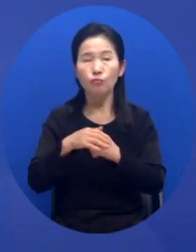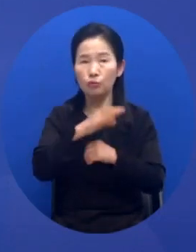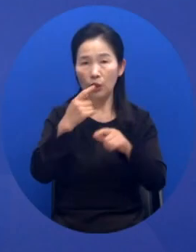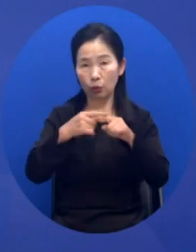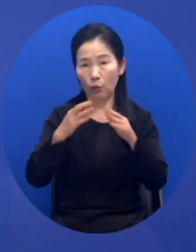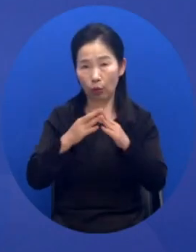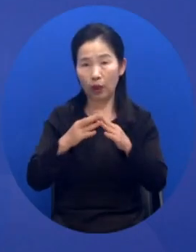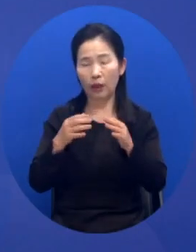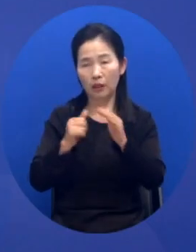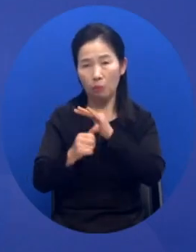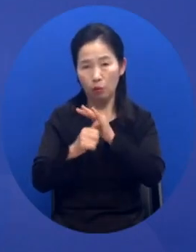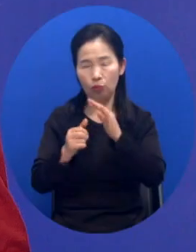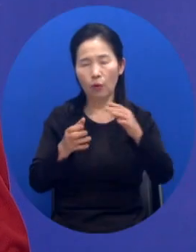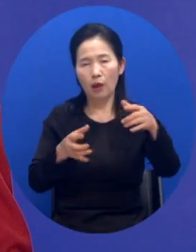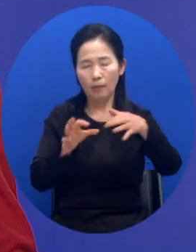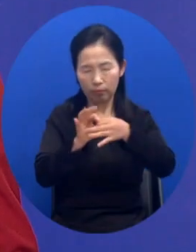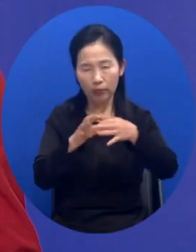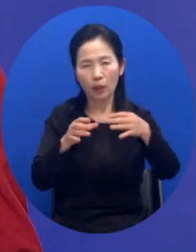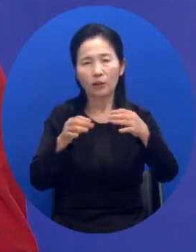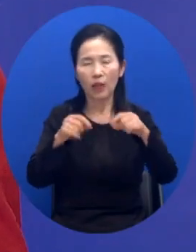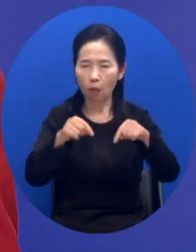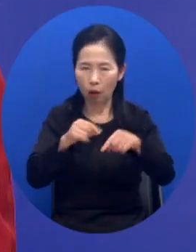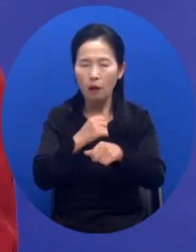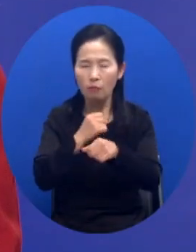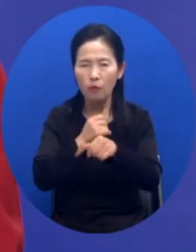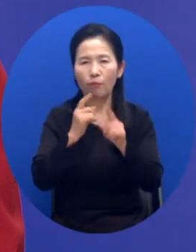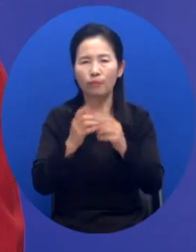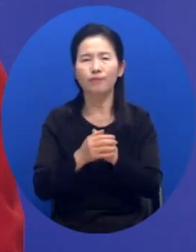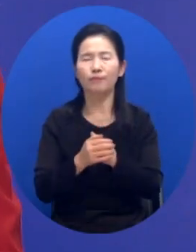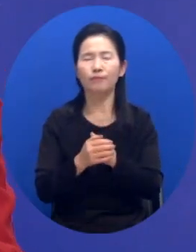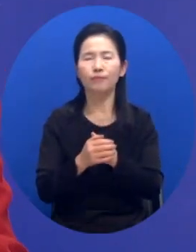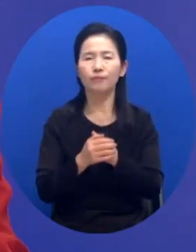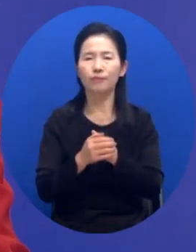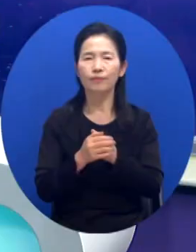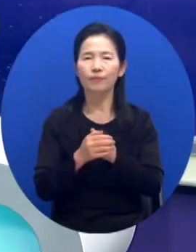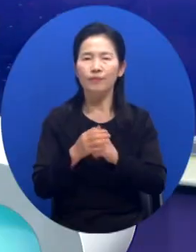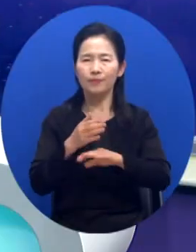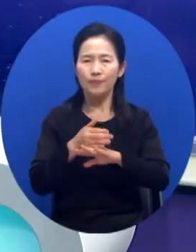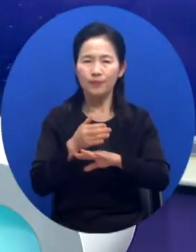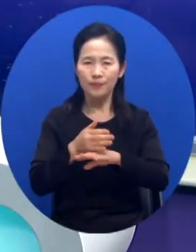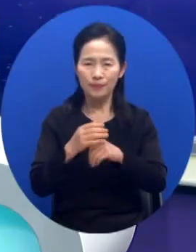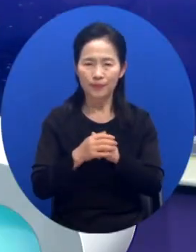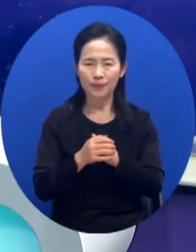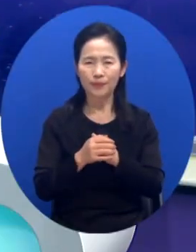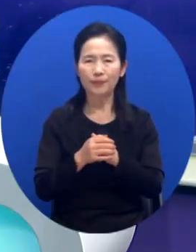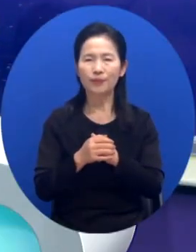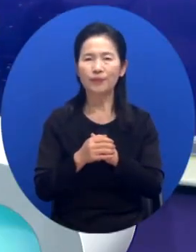조치를 알려주게 좀 근데 제가 있습니다 오늘은 여기까지 박시형 기자 이야기 나누겠습니다 수고하셨습니다 점이 더